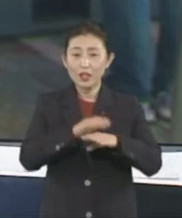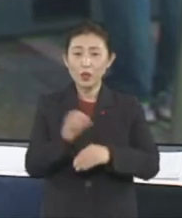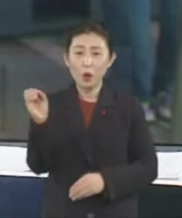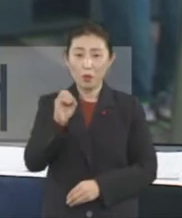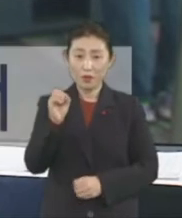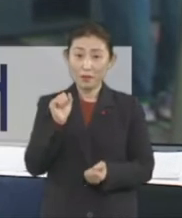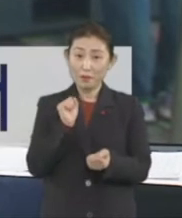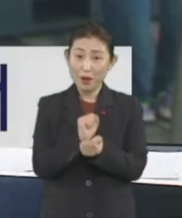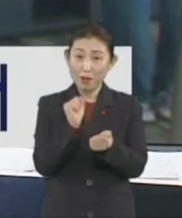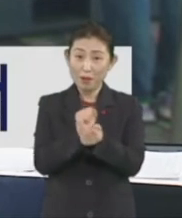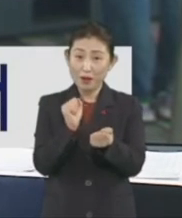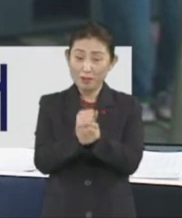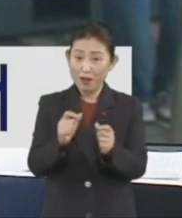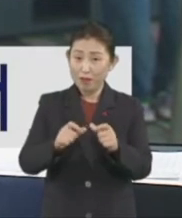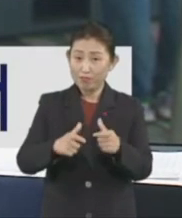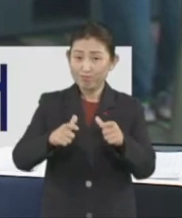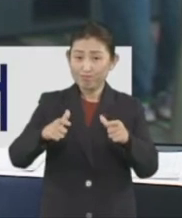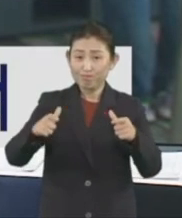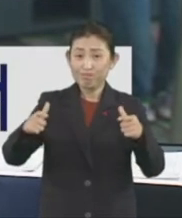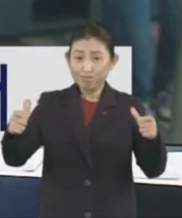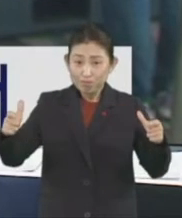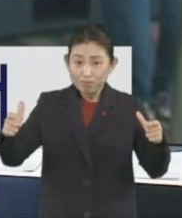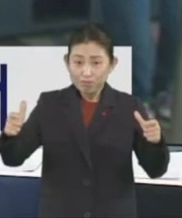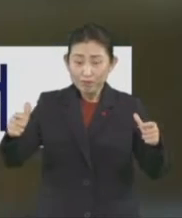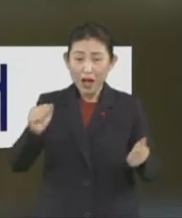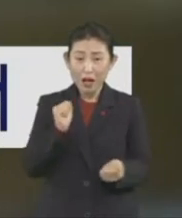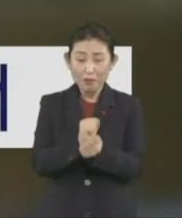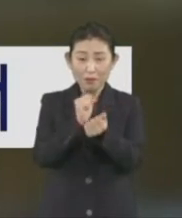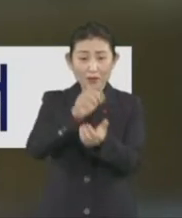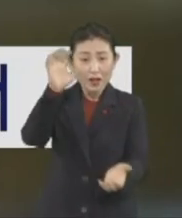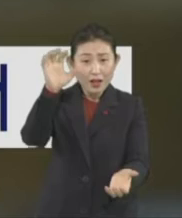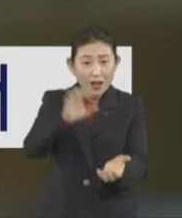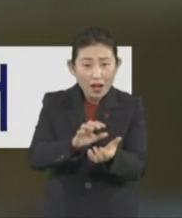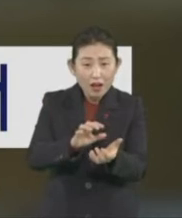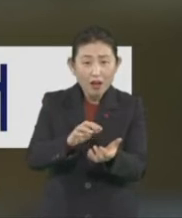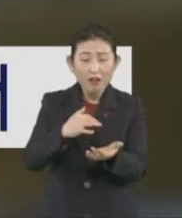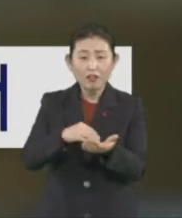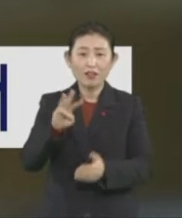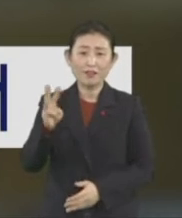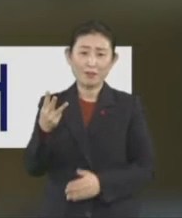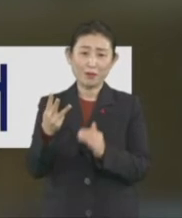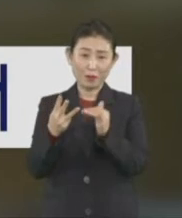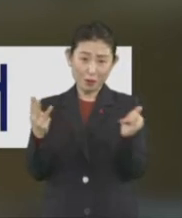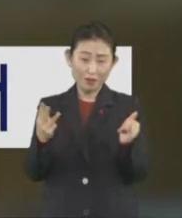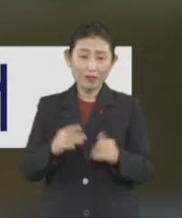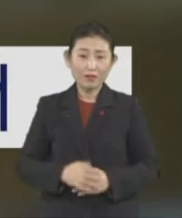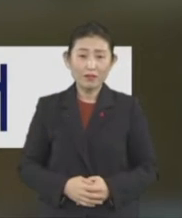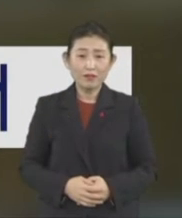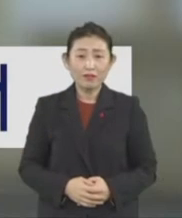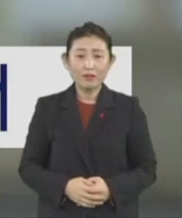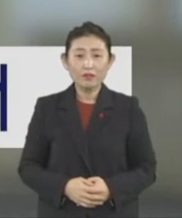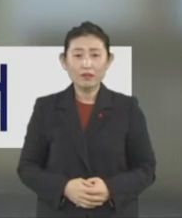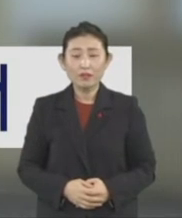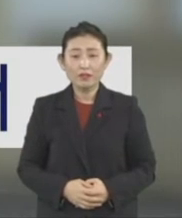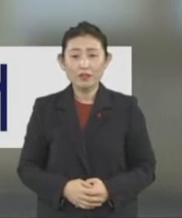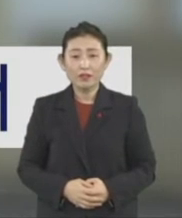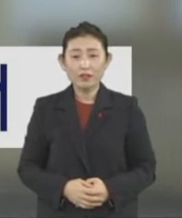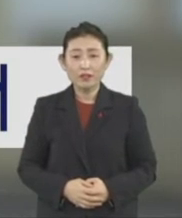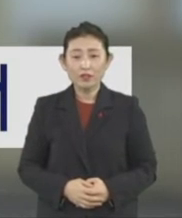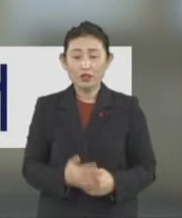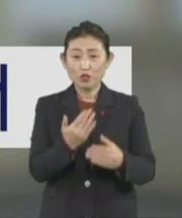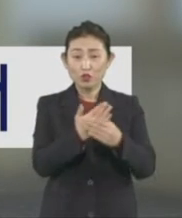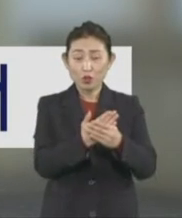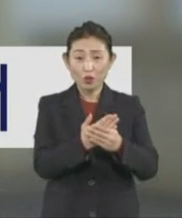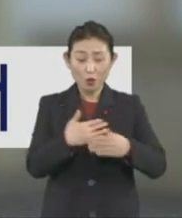대전 5 미끄러운 변이 바이러스 감염자가 급증하면서 누 적함 염 자가 3백 명을 넘어섰습니다 구체적으로